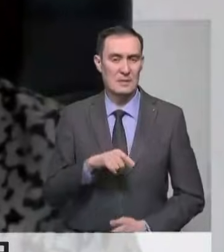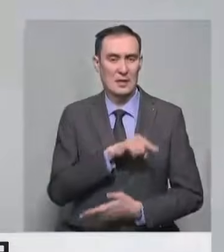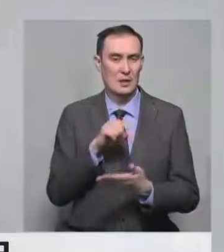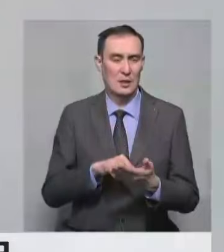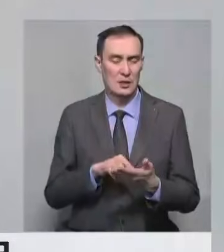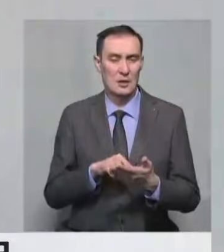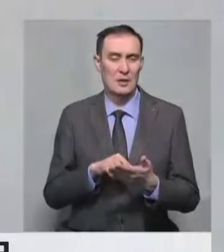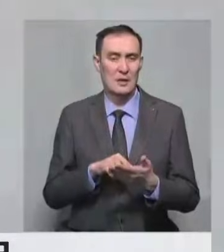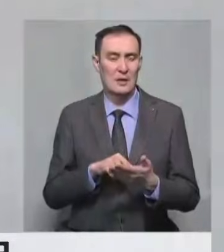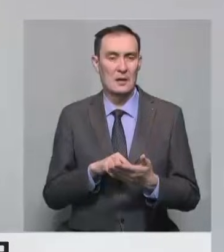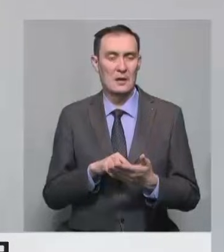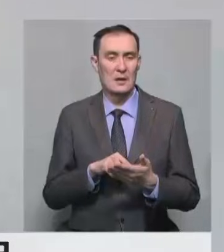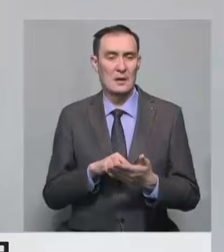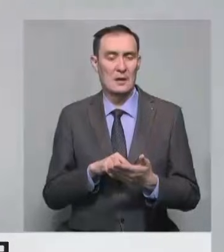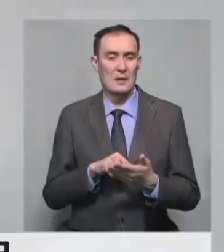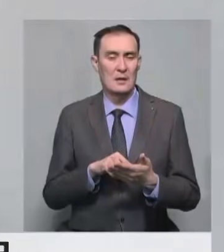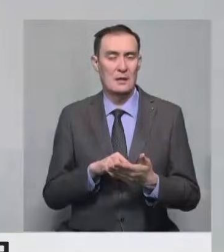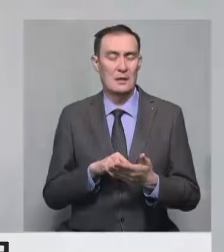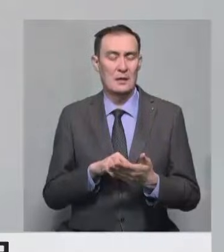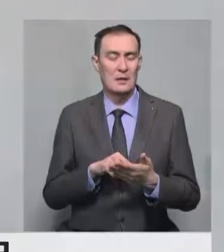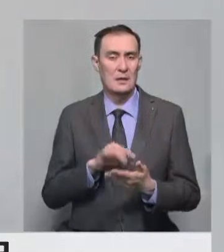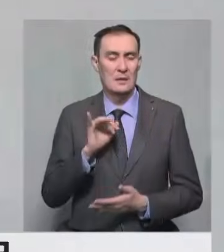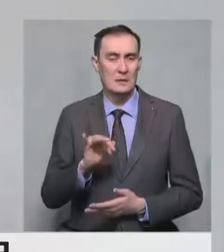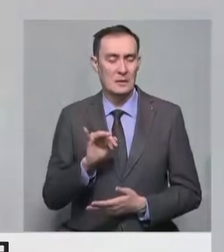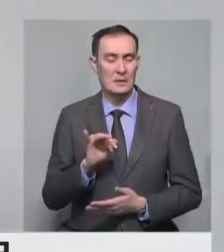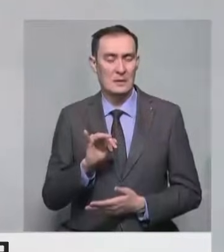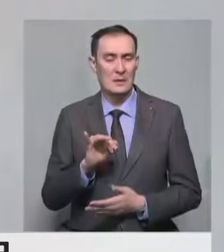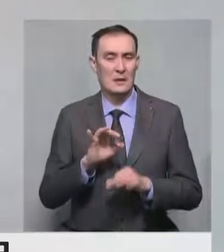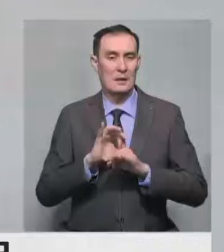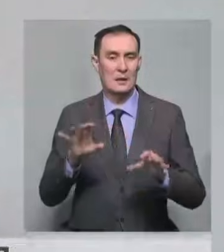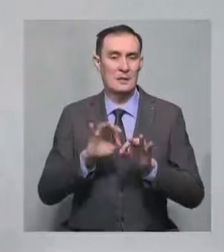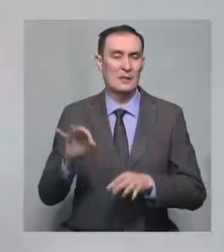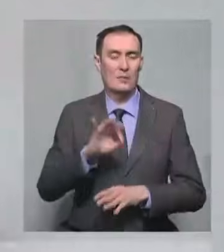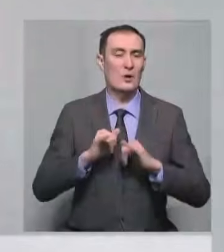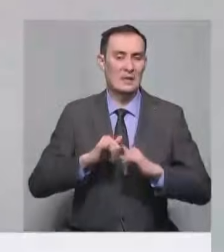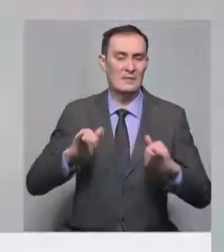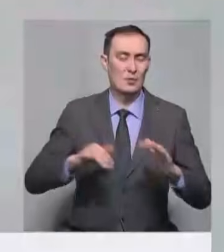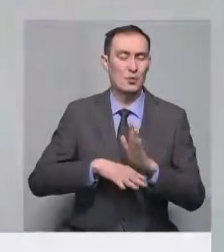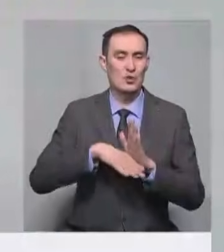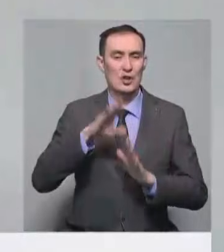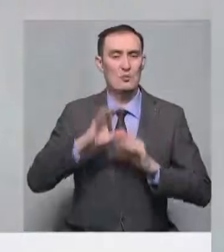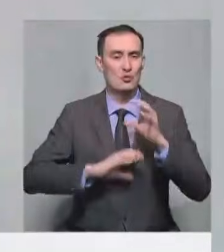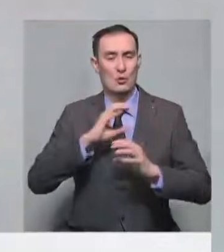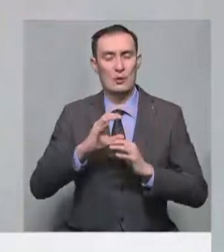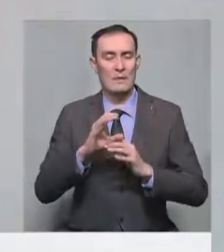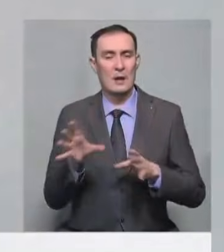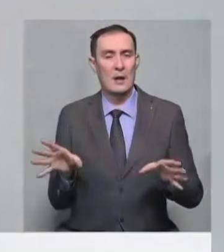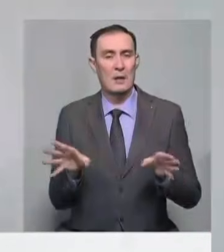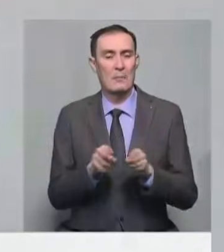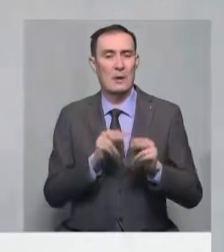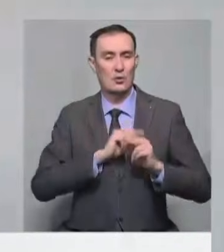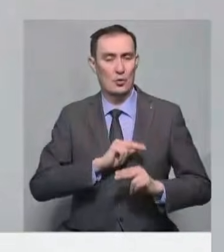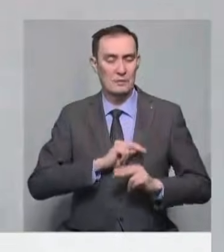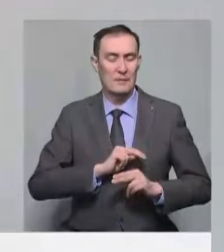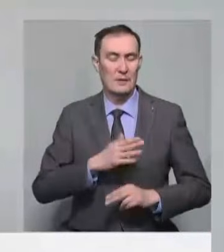поставлены перед министерством, правительством. И говоря о развитии и модернизации международного партнерства, мы в